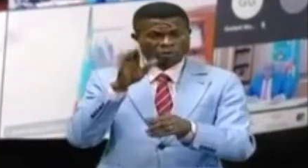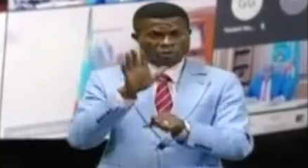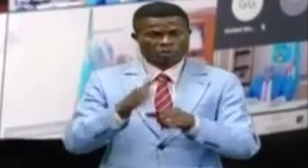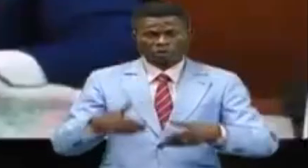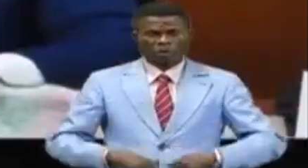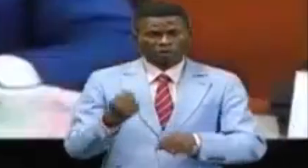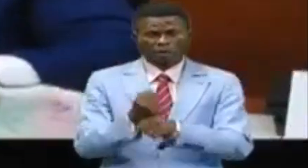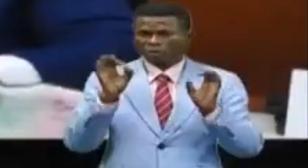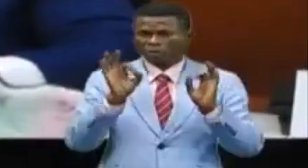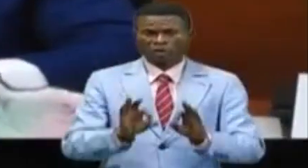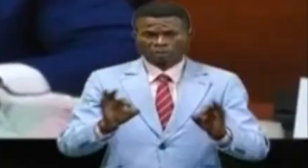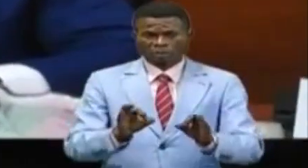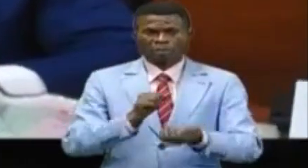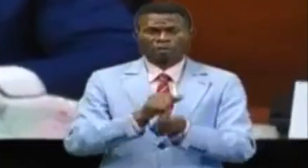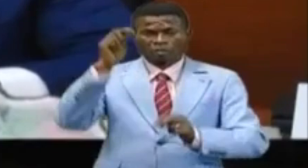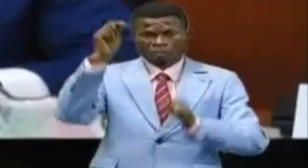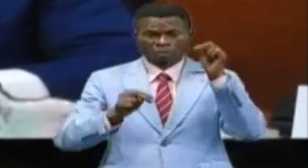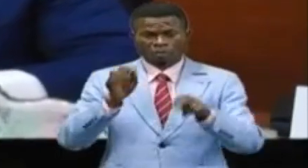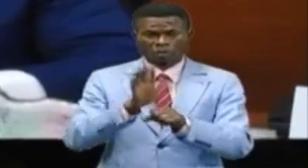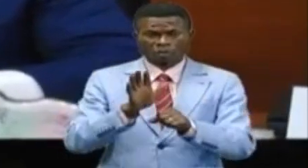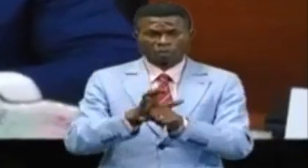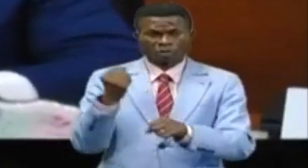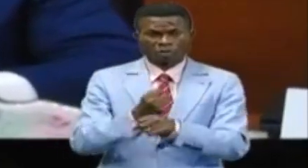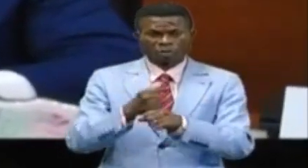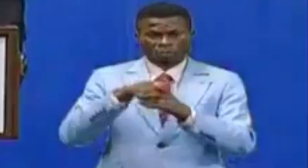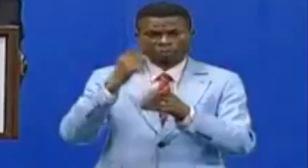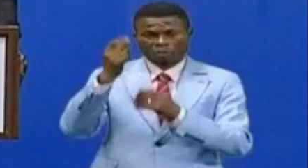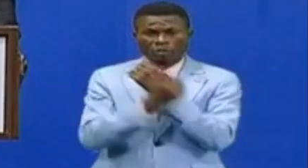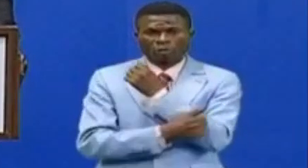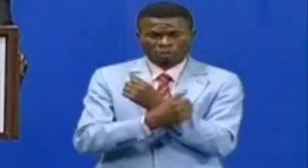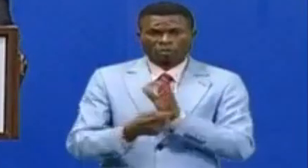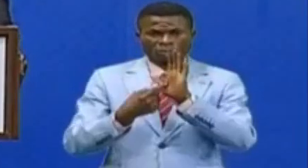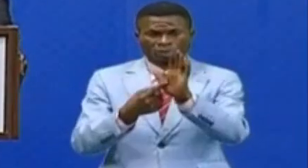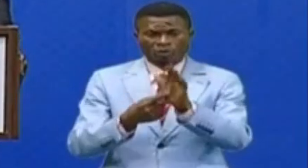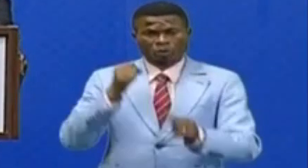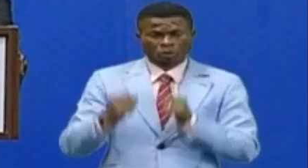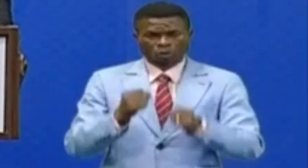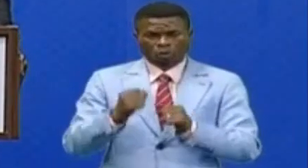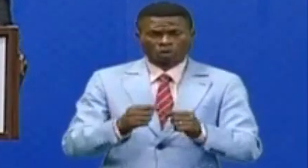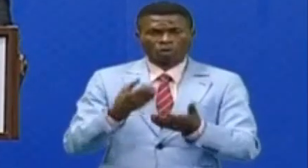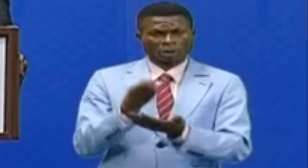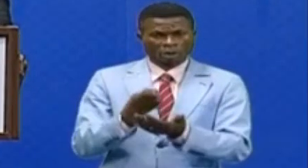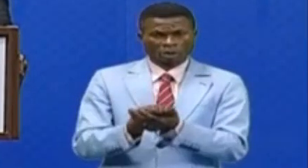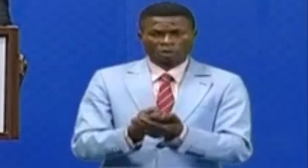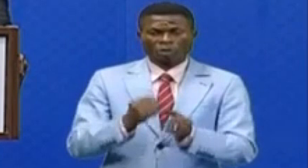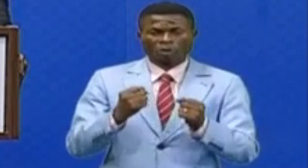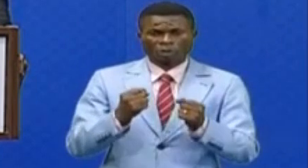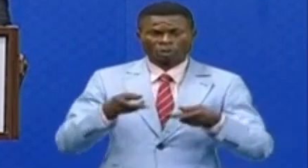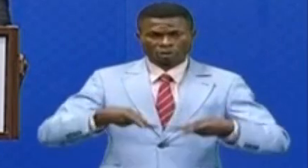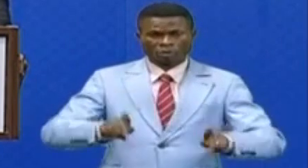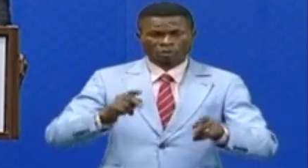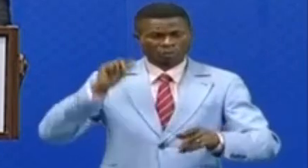est établi que les niveaux du taux d'emploi dans un pays traduisent les dynamismes de son économie, mais permet aussi